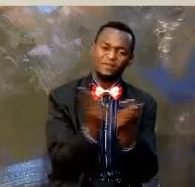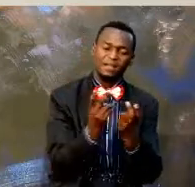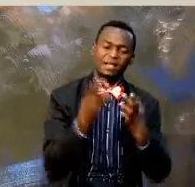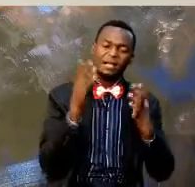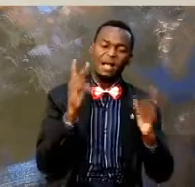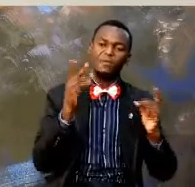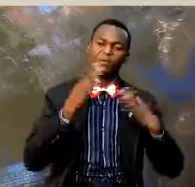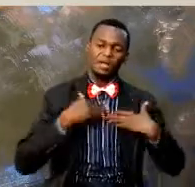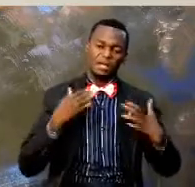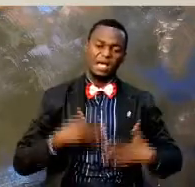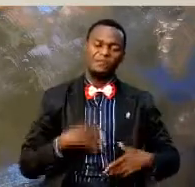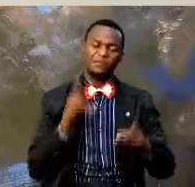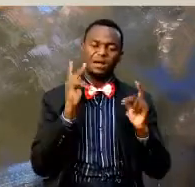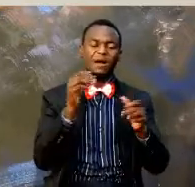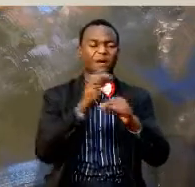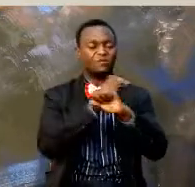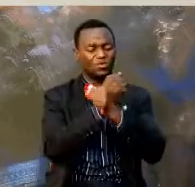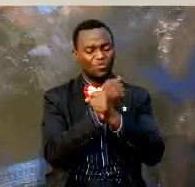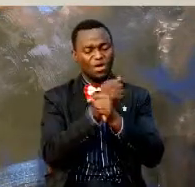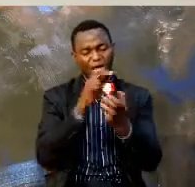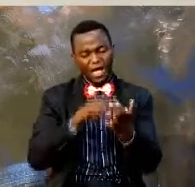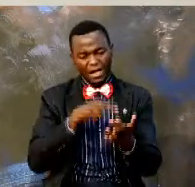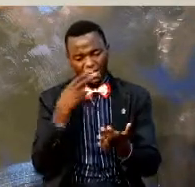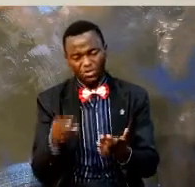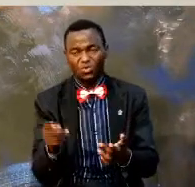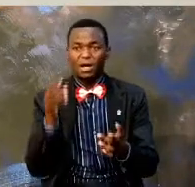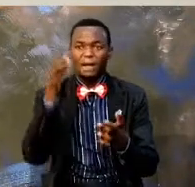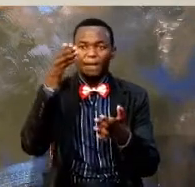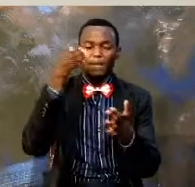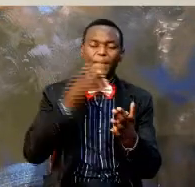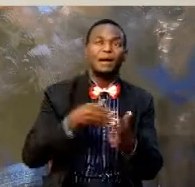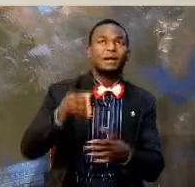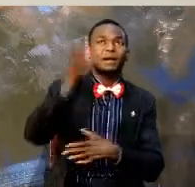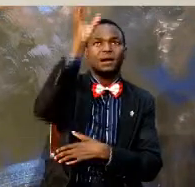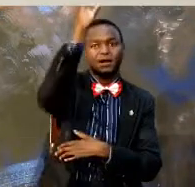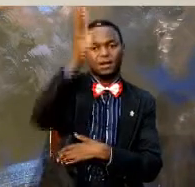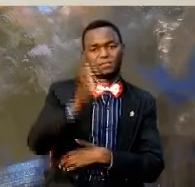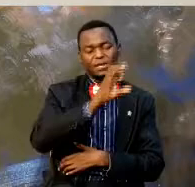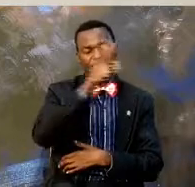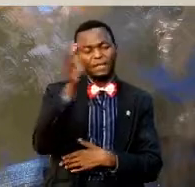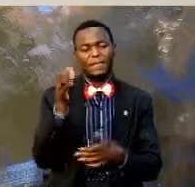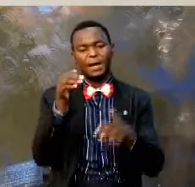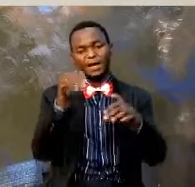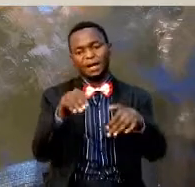mwanadamu, namna ya mtumwa, akashuka mpaka Kalvari, mpaka kaburini,